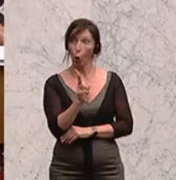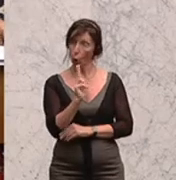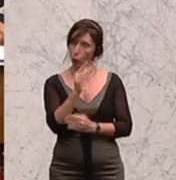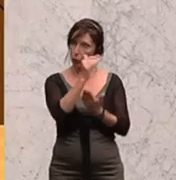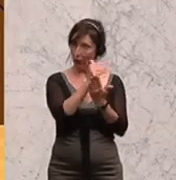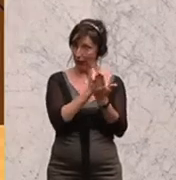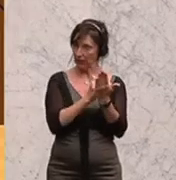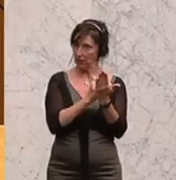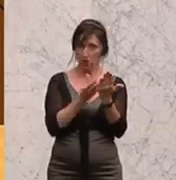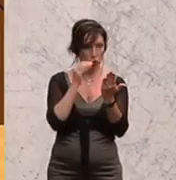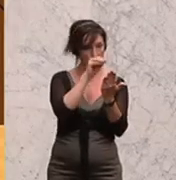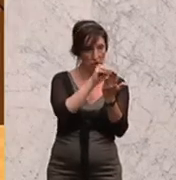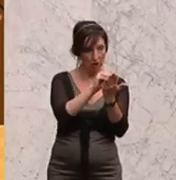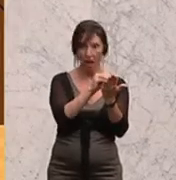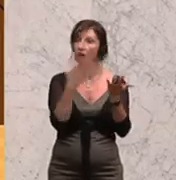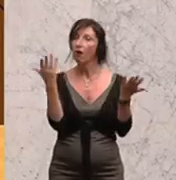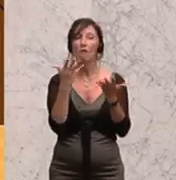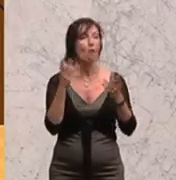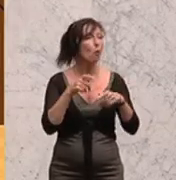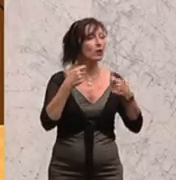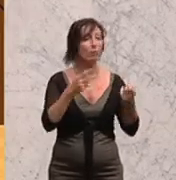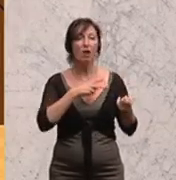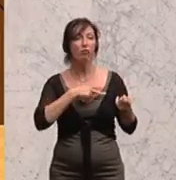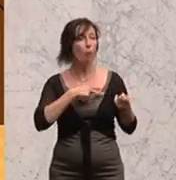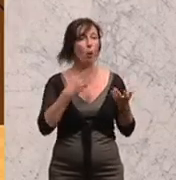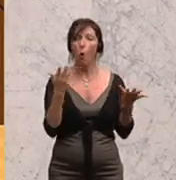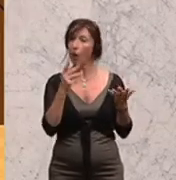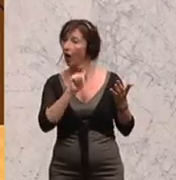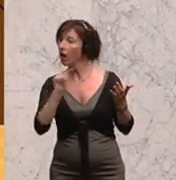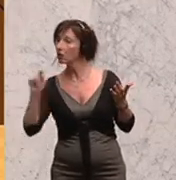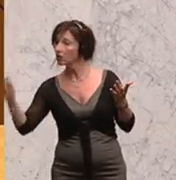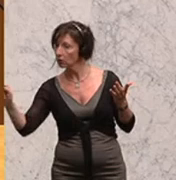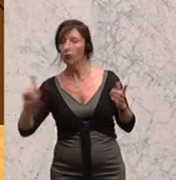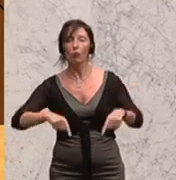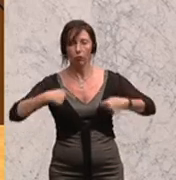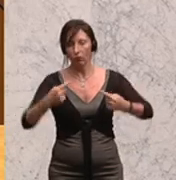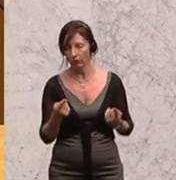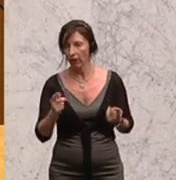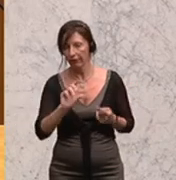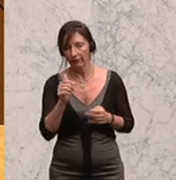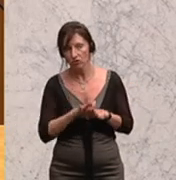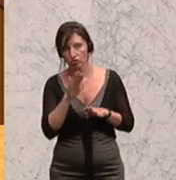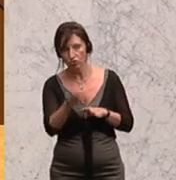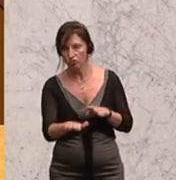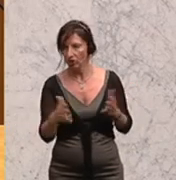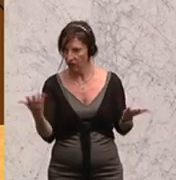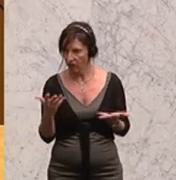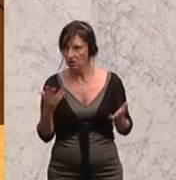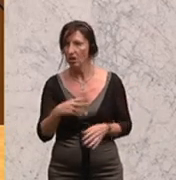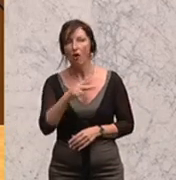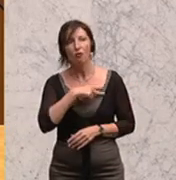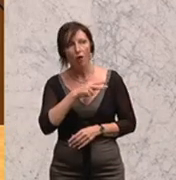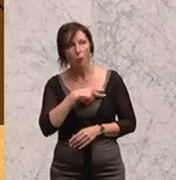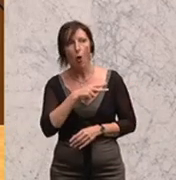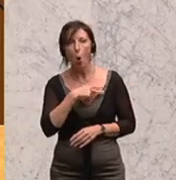Kontenregister erfasst wird, wer wo Vermögen hat und dass in weiterer Folge natürlich der erste Schritt zur